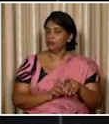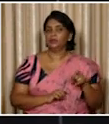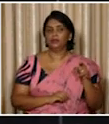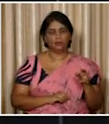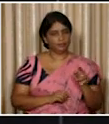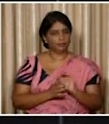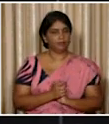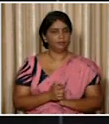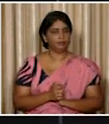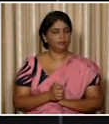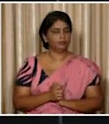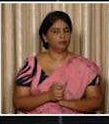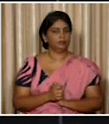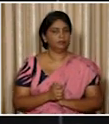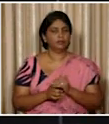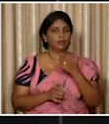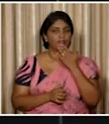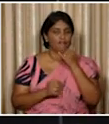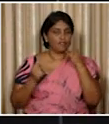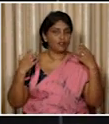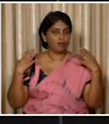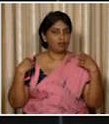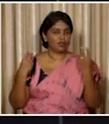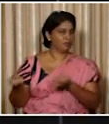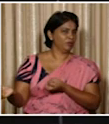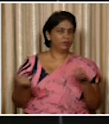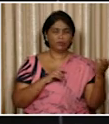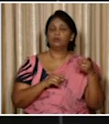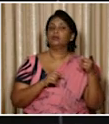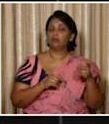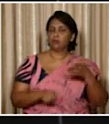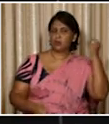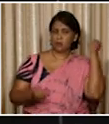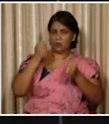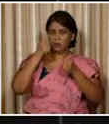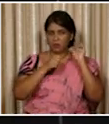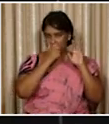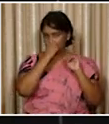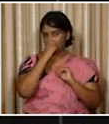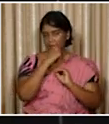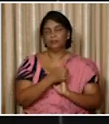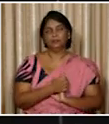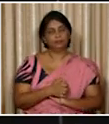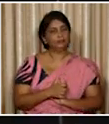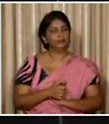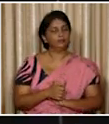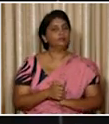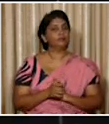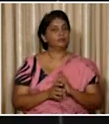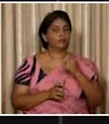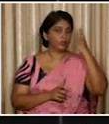போராட்டத்தின் பின்னர் போலீசாரால் தடுத்து வைக்கப்பட்டிருந்த குடிநீர் தாங்கி விடுவிக்கப்பட்டிருந்தது. இதில் நெடுங்கேணி பிரதி போலீஸ் அத்தியட்சகர்